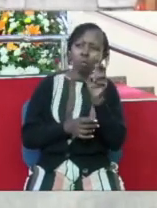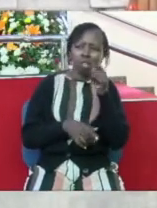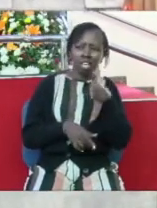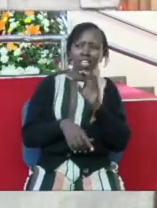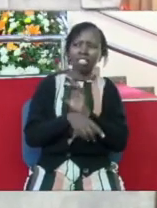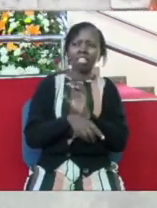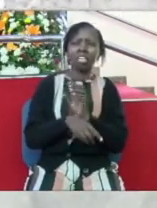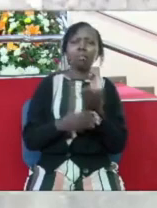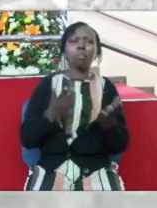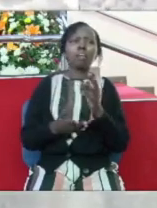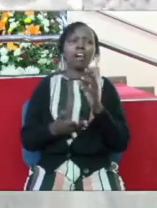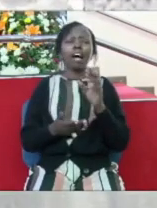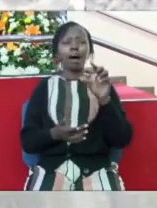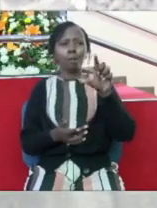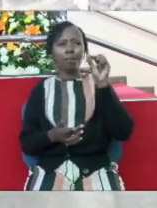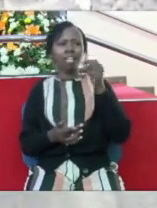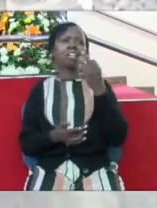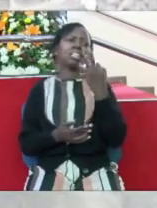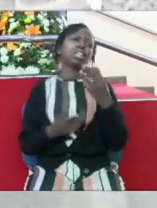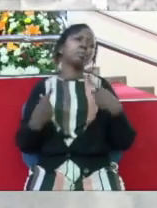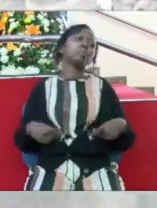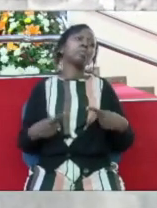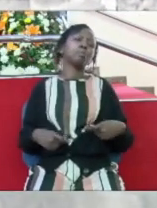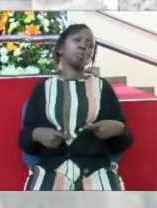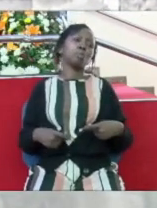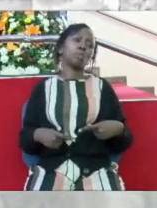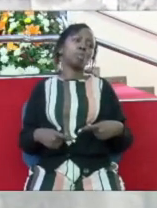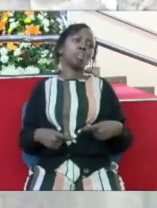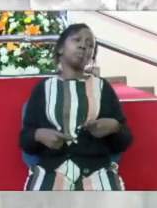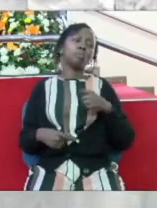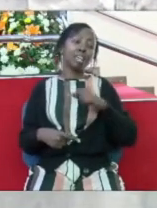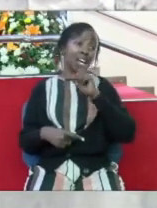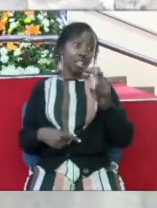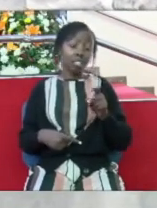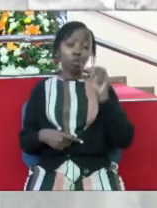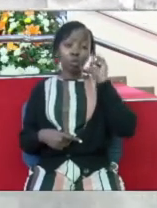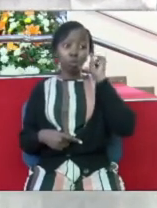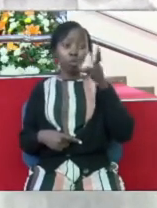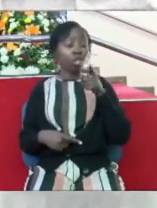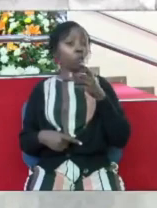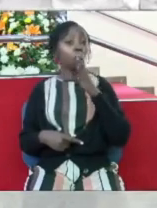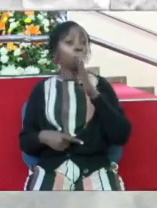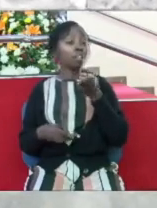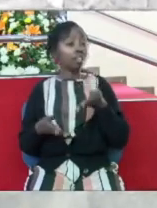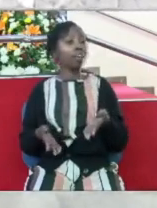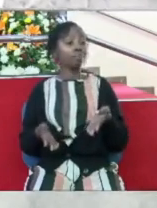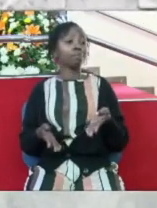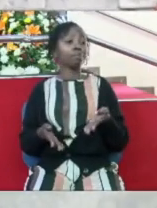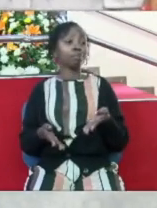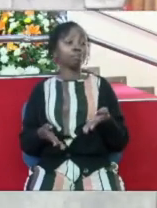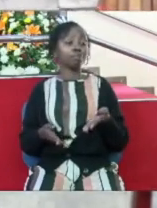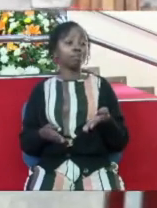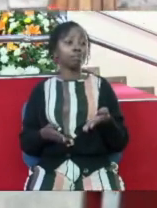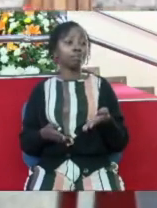1, 2 or 3. Ataangalia kwa umati na aone tu mmoja wawili ama watatu. Will you be among them? Je, utakuwa kwa wale wawili watatu? Will you be among them? Je, utakuwa mmoja wapo